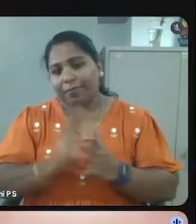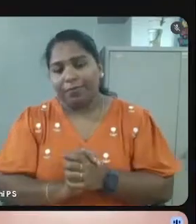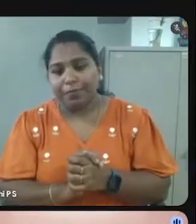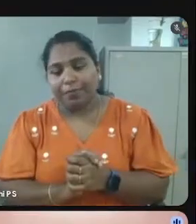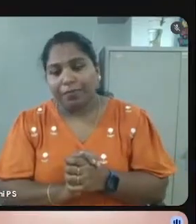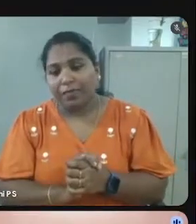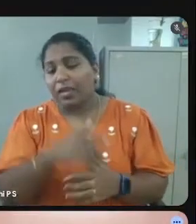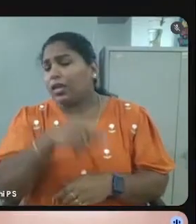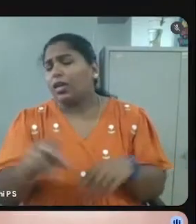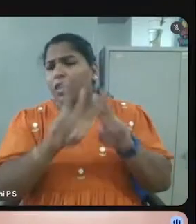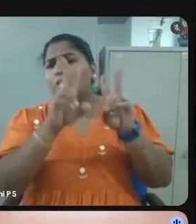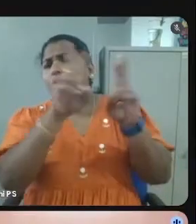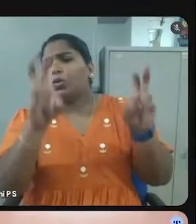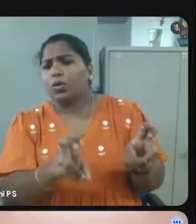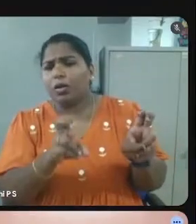ഇത് കുറിച്ച്